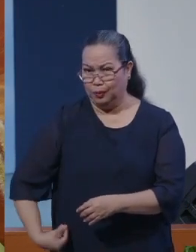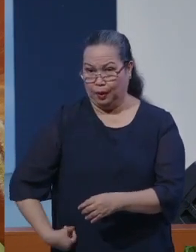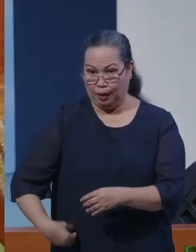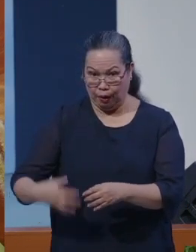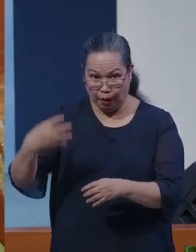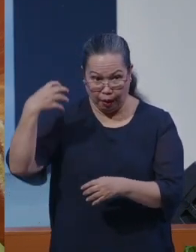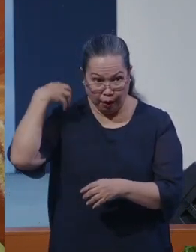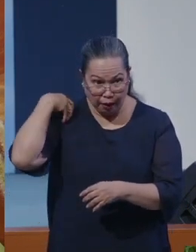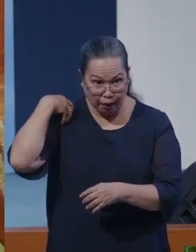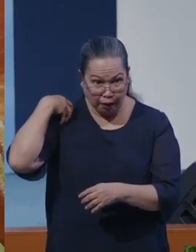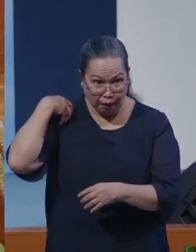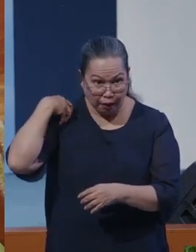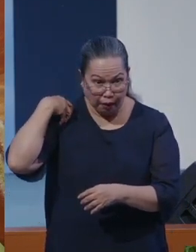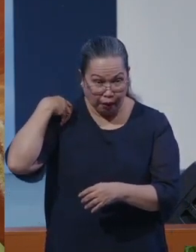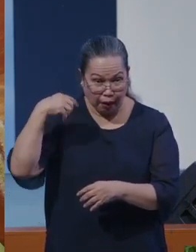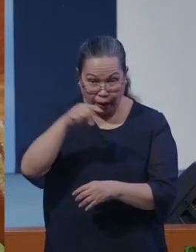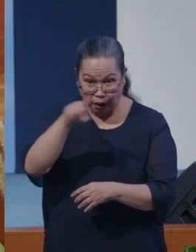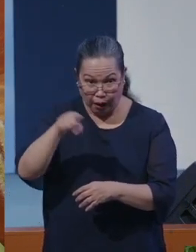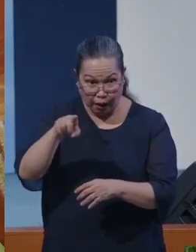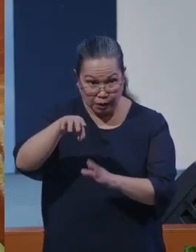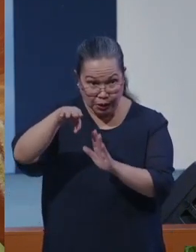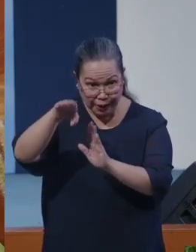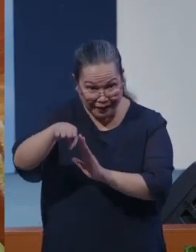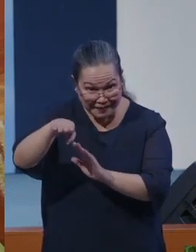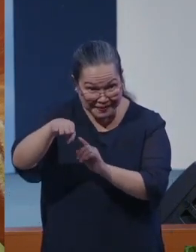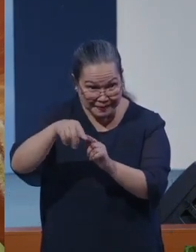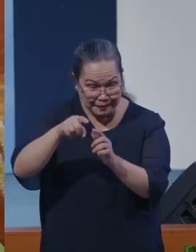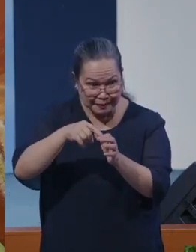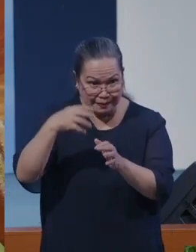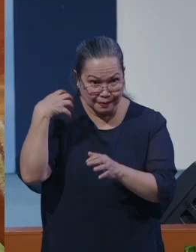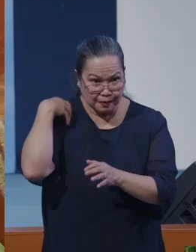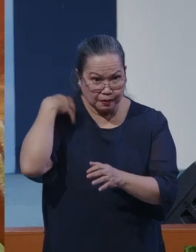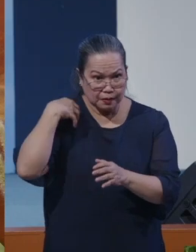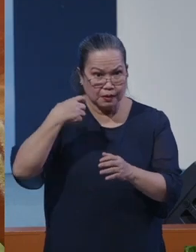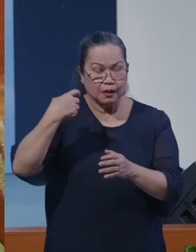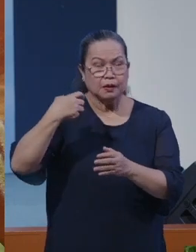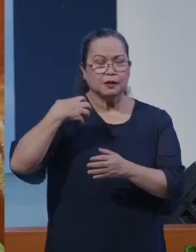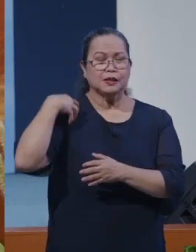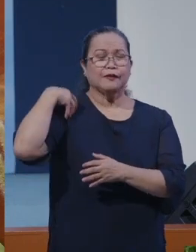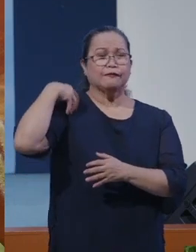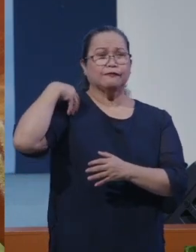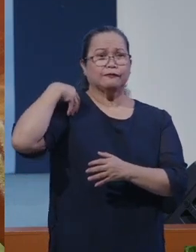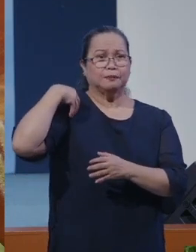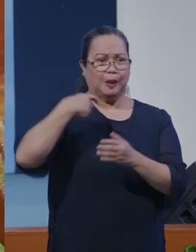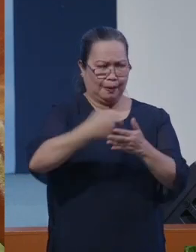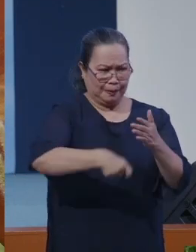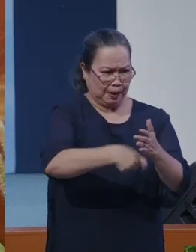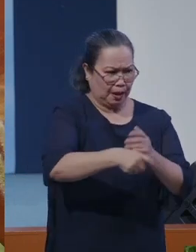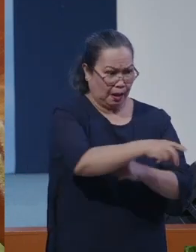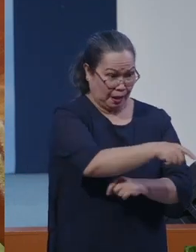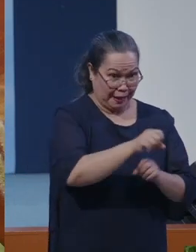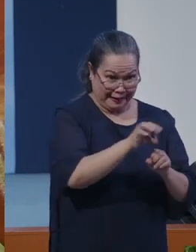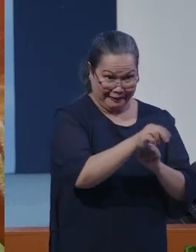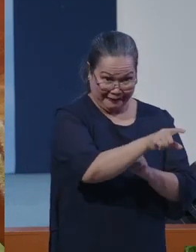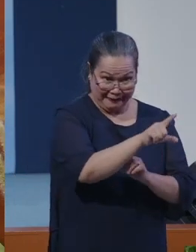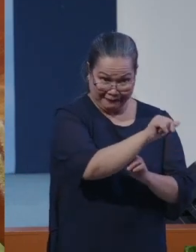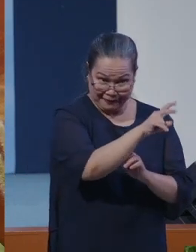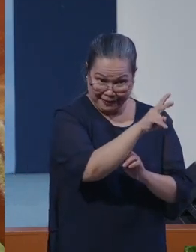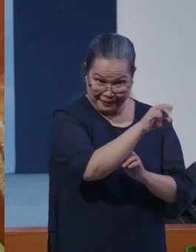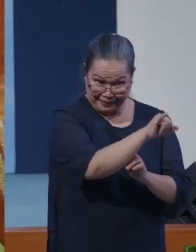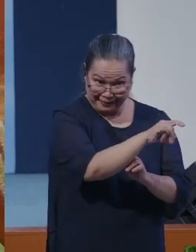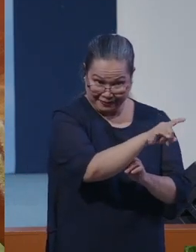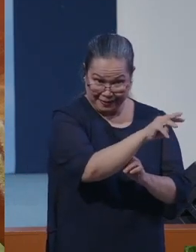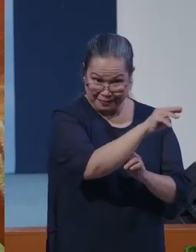boss, si Zacchaeus. Dahil siya po ay chief tax collector. Kung corrupt po si Levi o